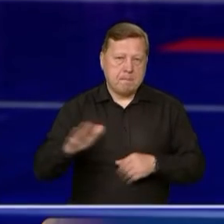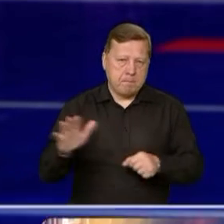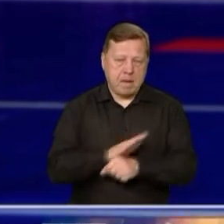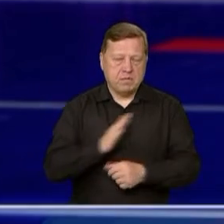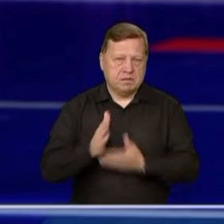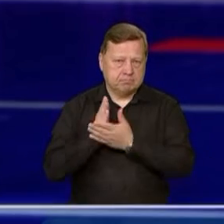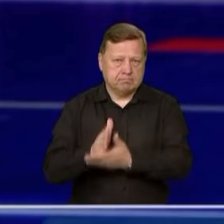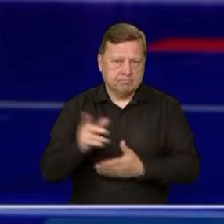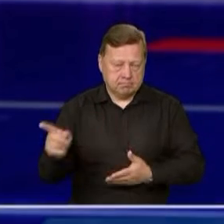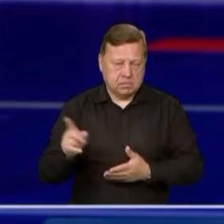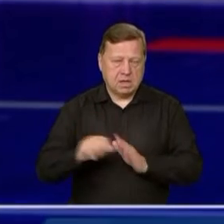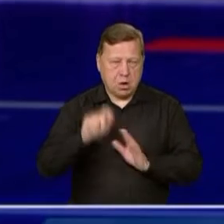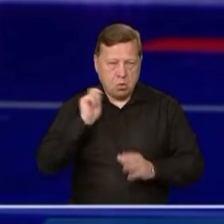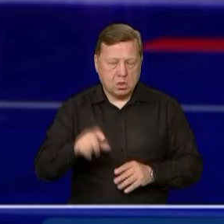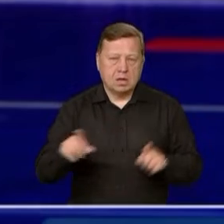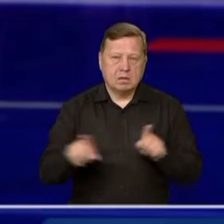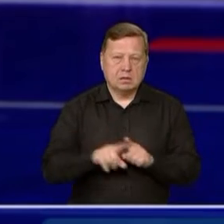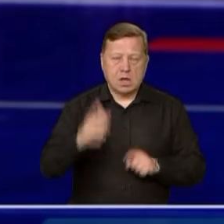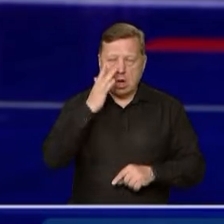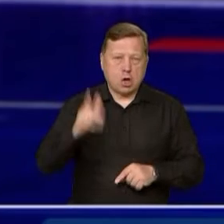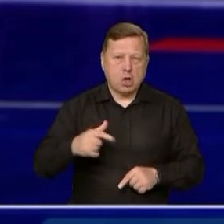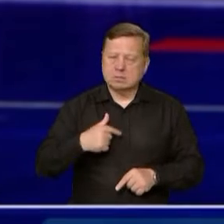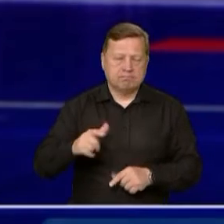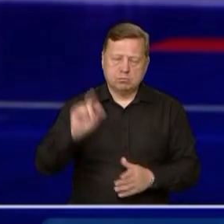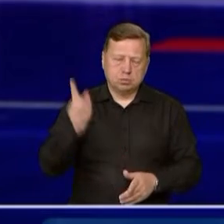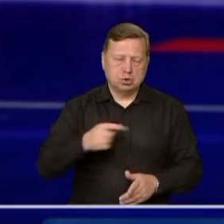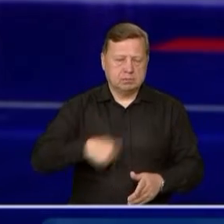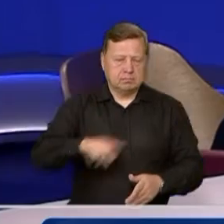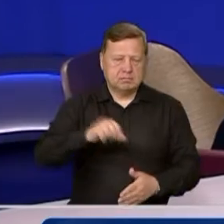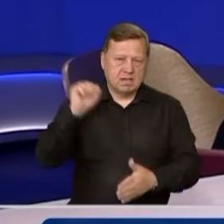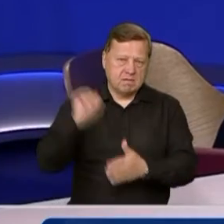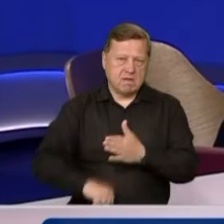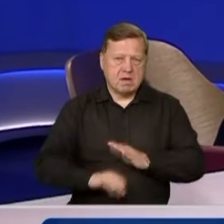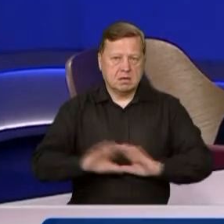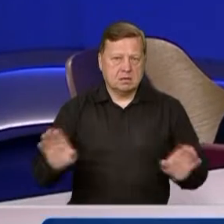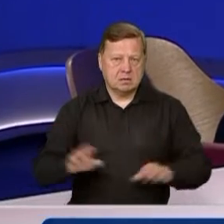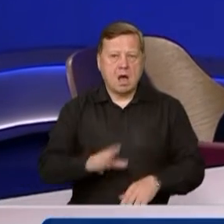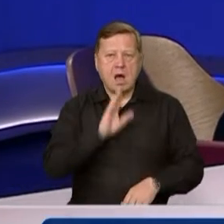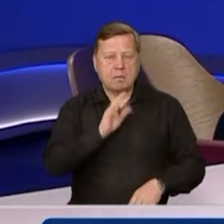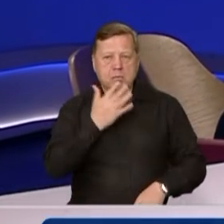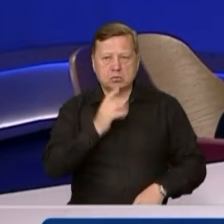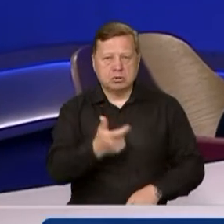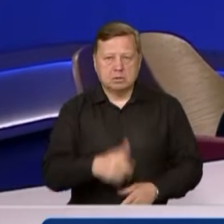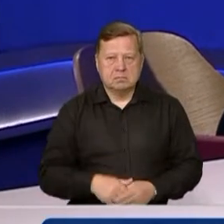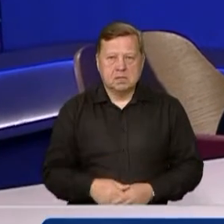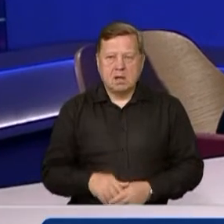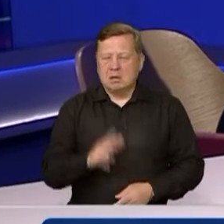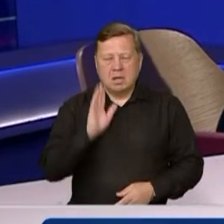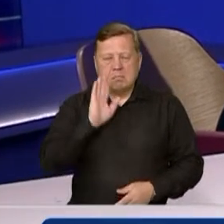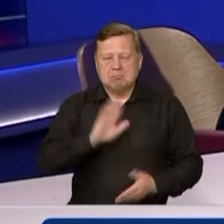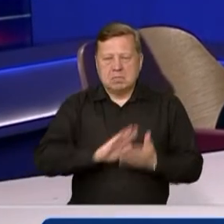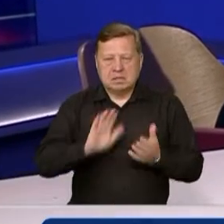dla Ukrainy i twardego stanowiska wobec Rosji. Jak zostało to przyjęte przez stronę amerykańską? Tu się nic nie zmienia.